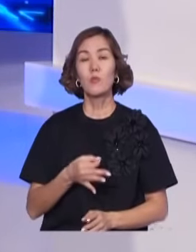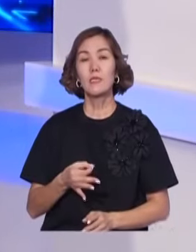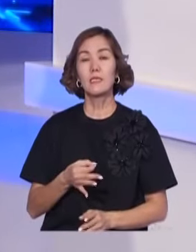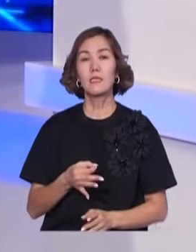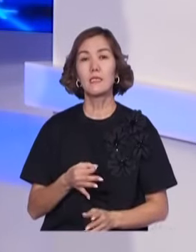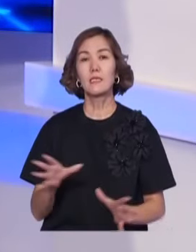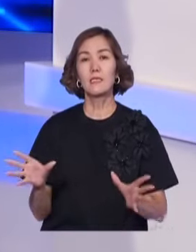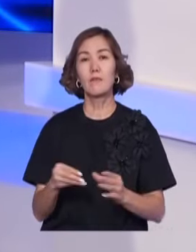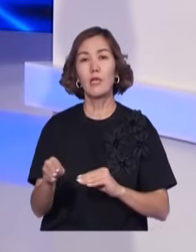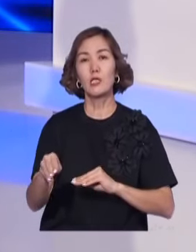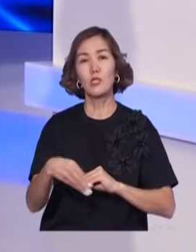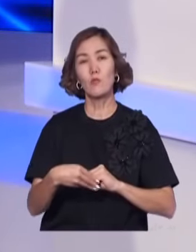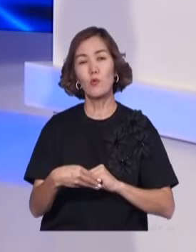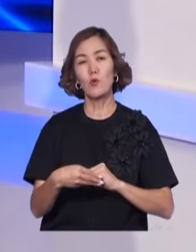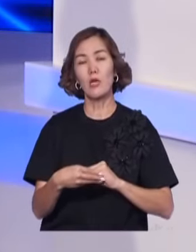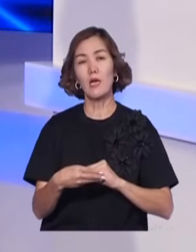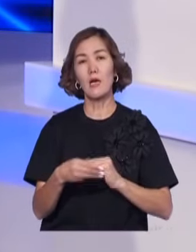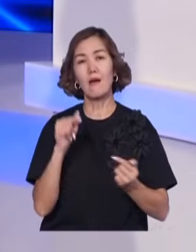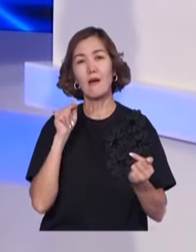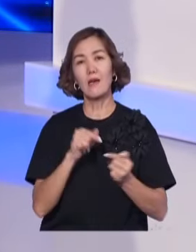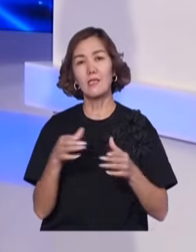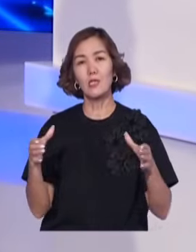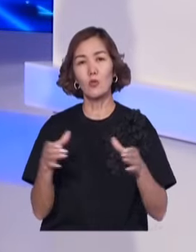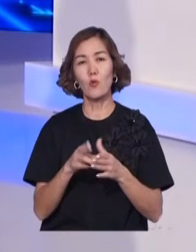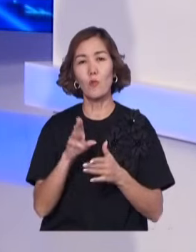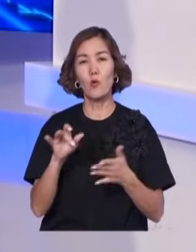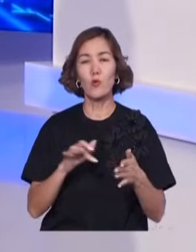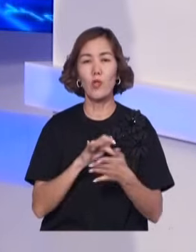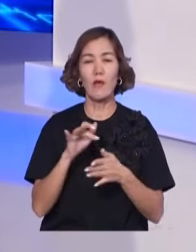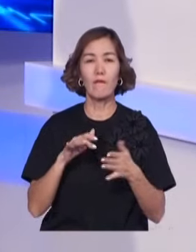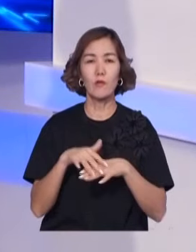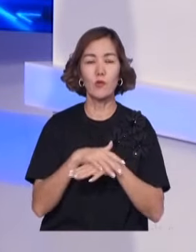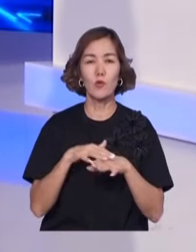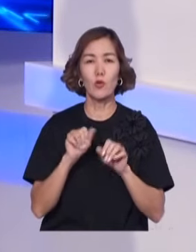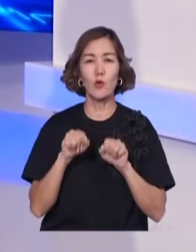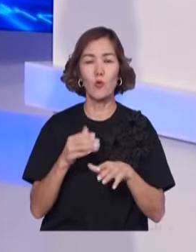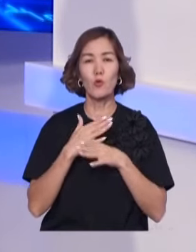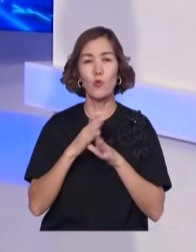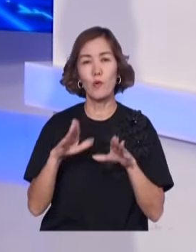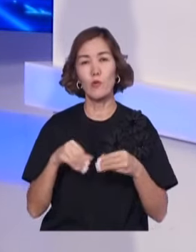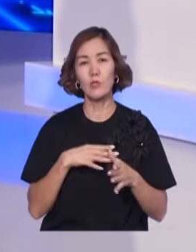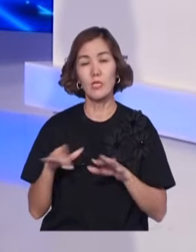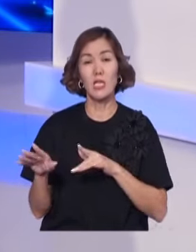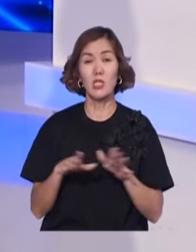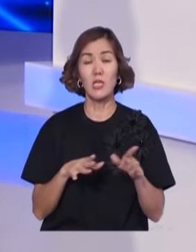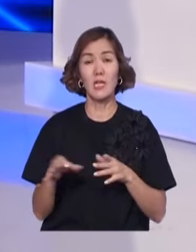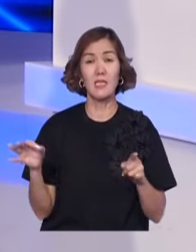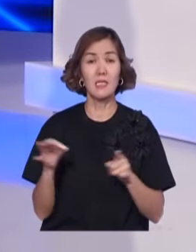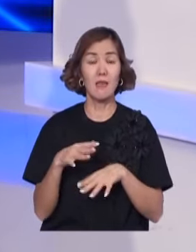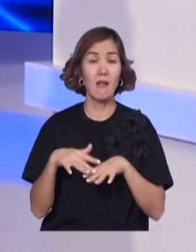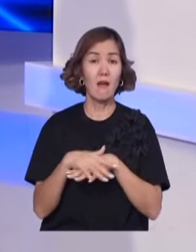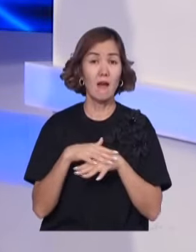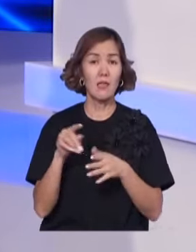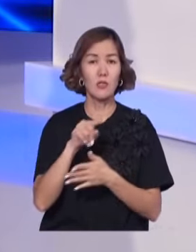Алматы облысының сыбайлас жемқорлыққа қарсы мобильді тобы Қонаев тұрғындарына құқықтық көмек көрсетті. Іс-шараның басты мақсаты халық